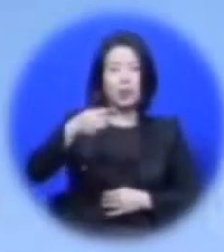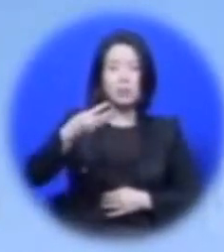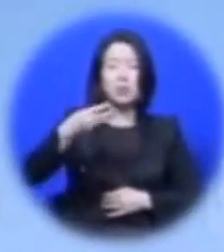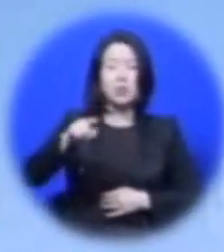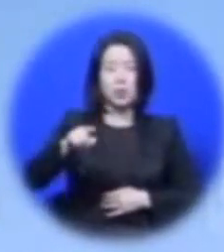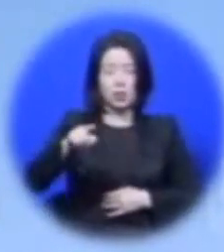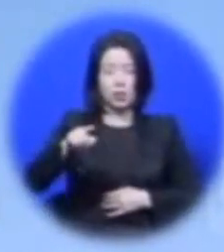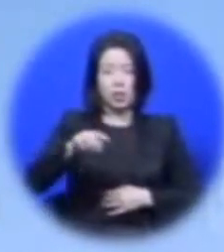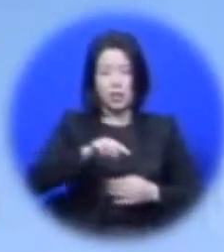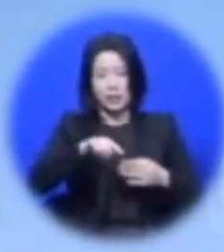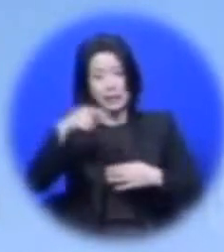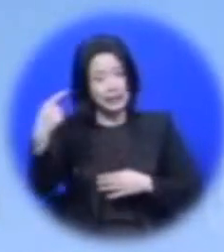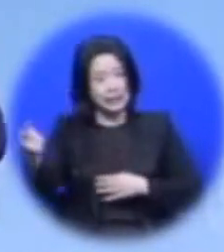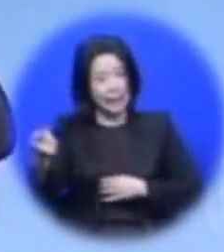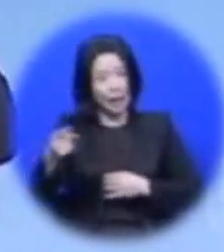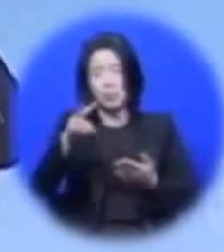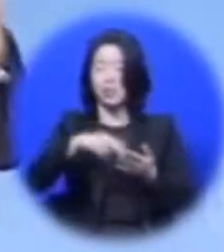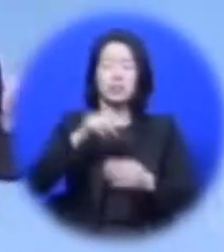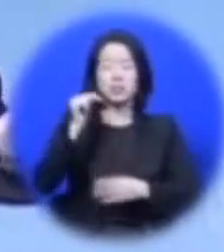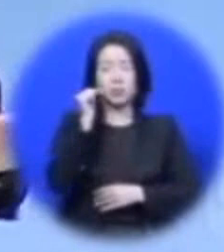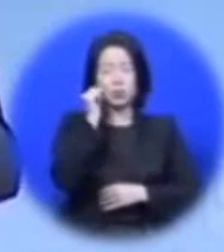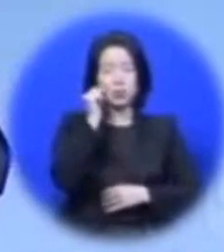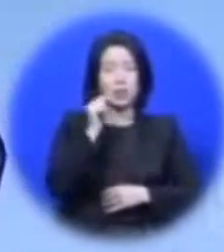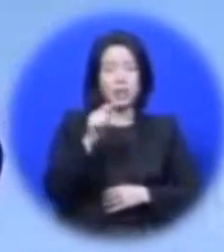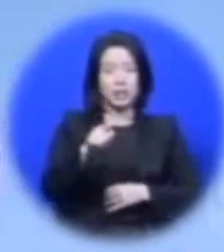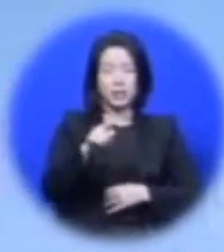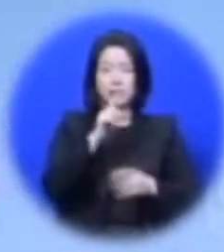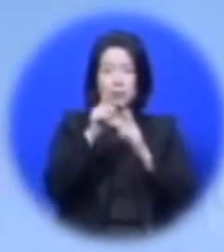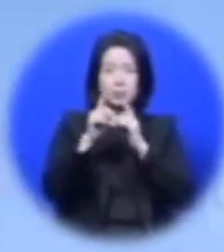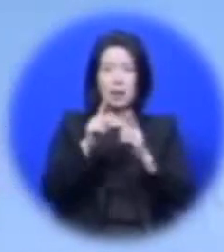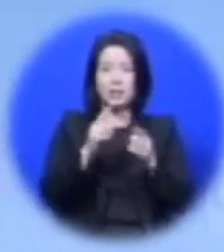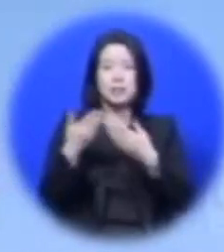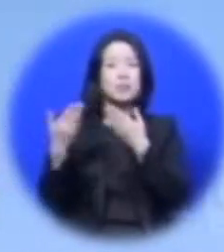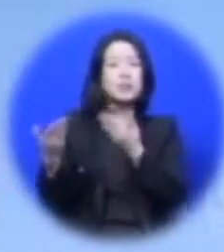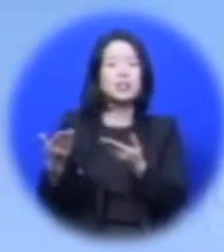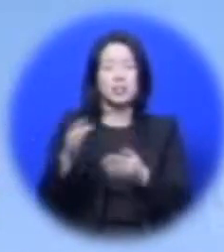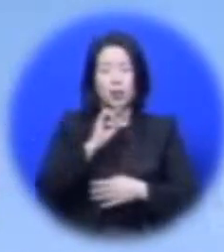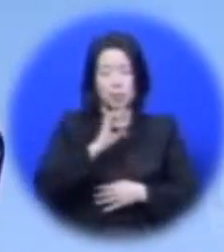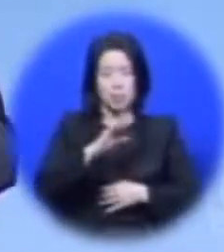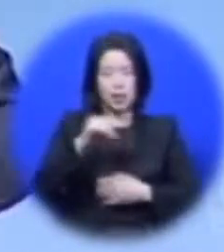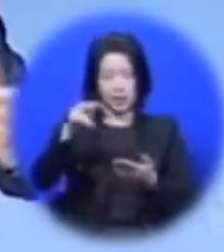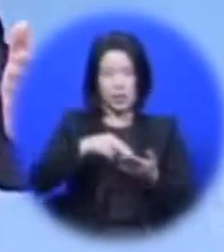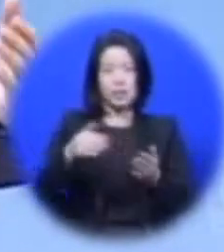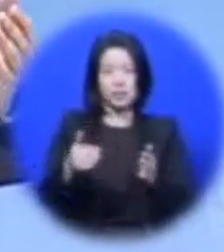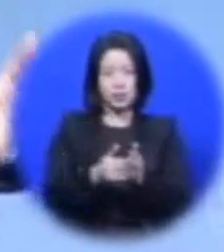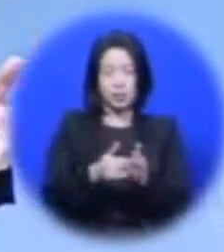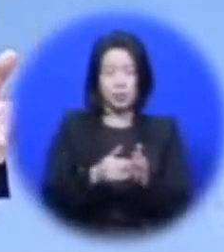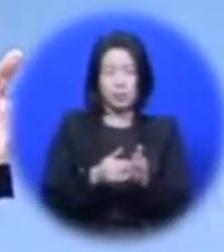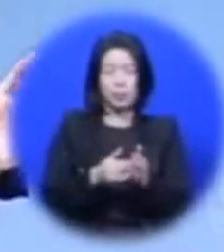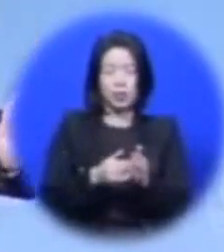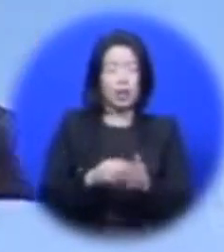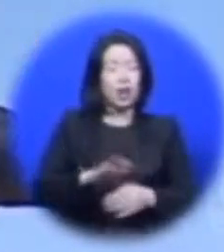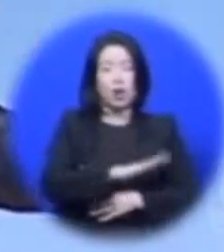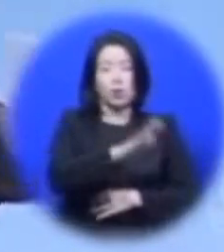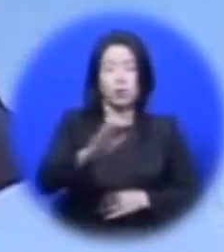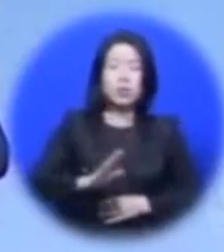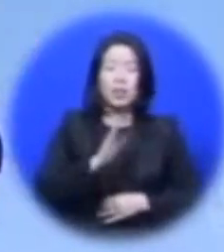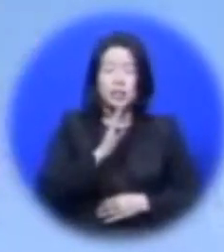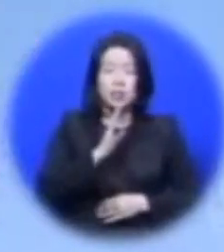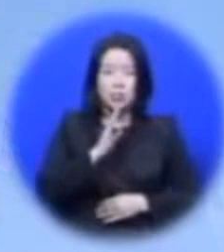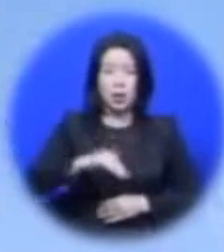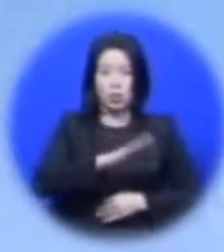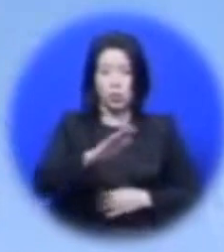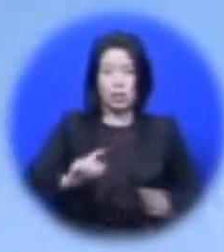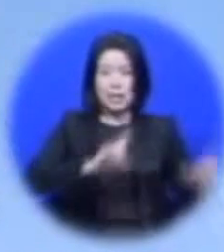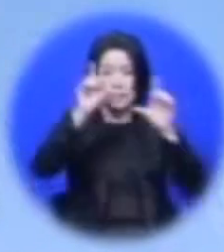거기까지는 읽어보지를 못했습니다. 하여튼 그렇게 말씀하셨다는 것만 읽었습니다. 여러분, 정말 우리가 우리의